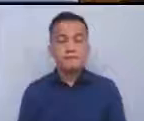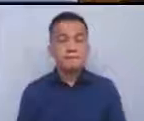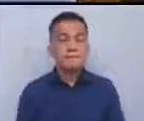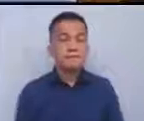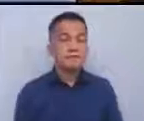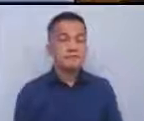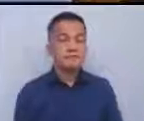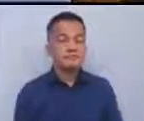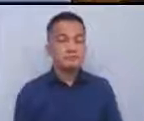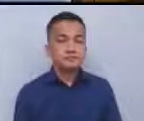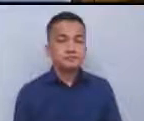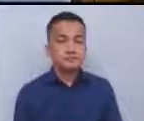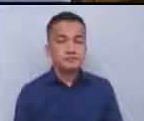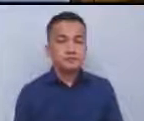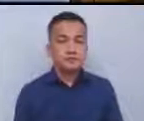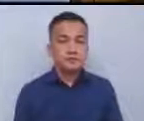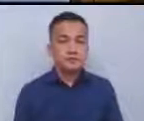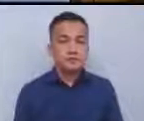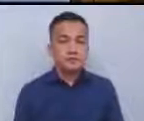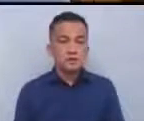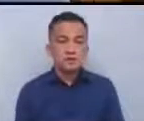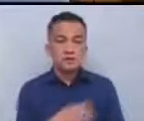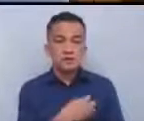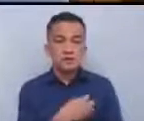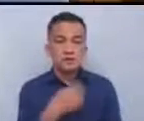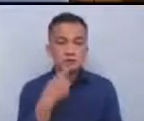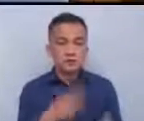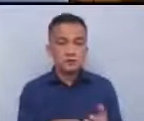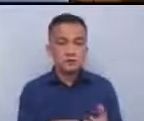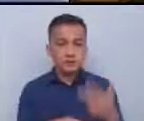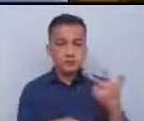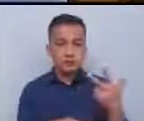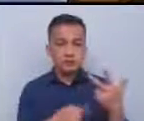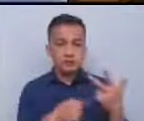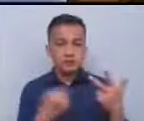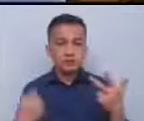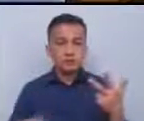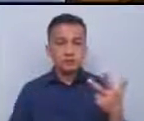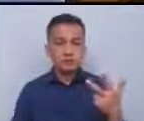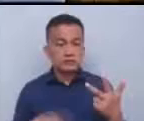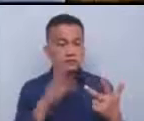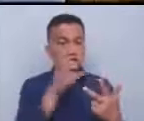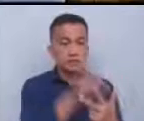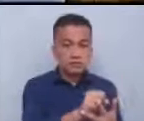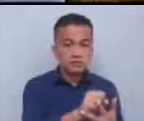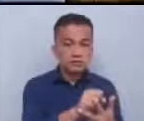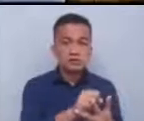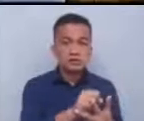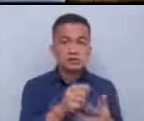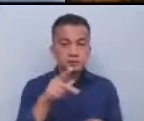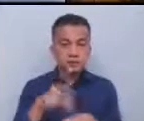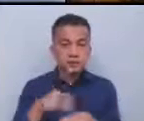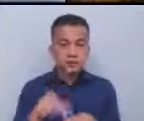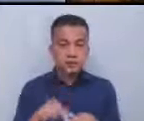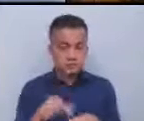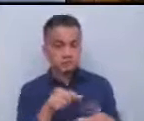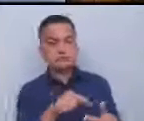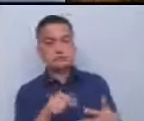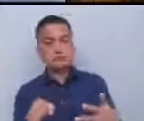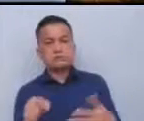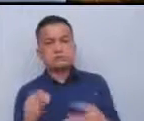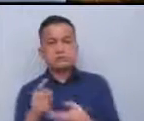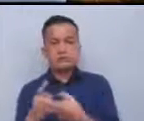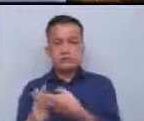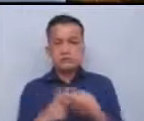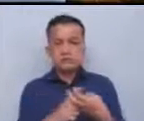Sa police report, tatlong Chinese nationals ang arestado sa Paradyake dahil sa Monoy kidnapping. Tatlong drug